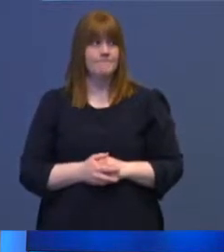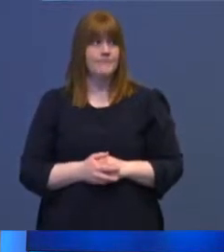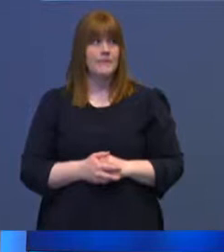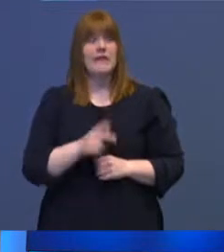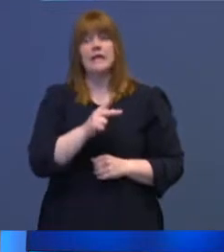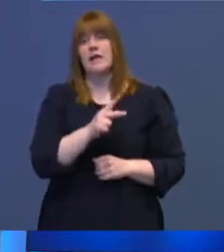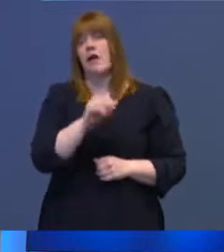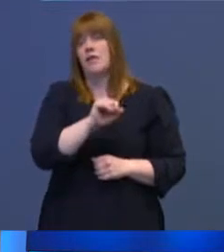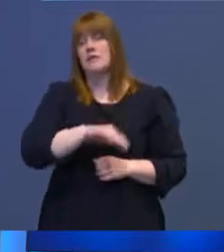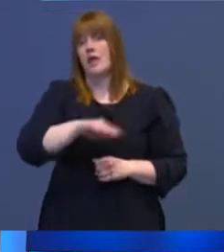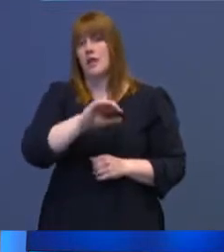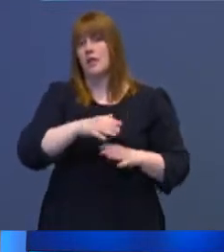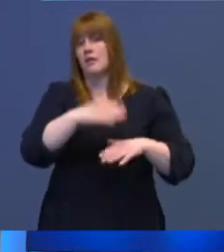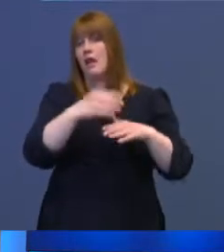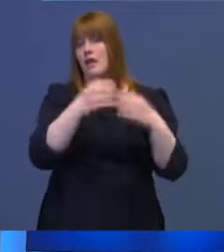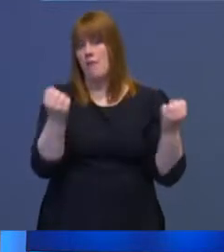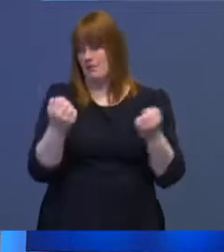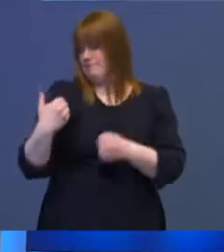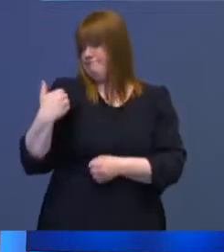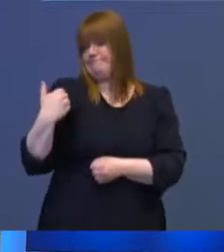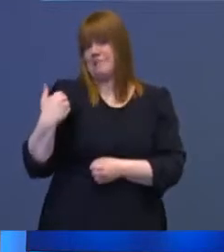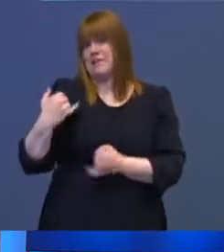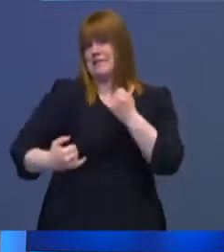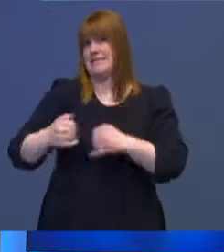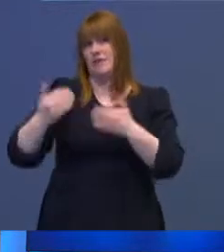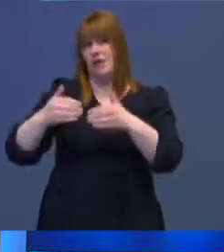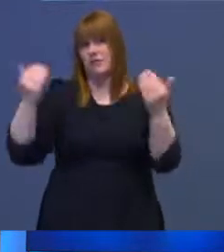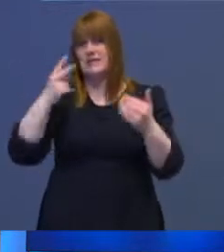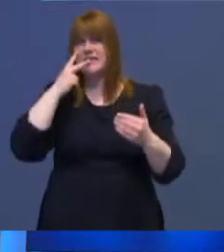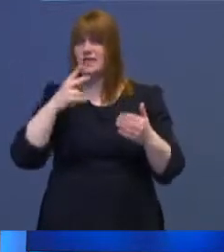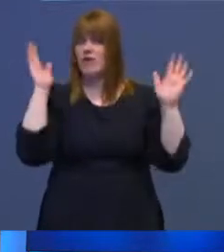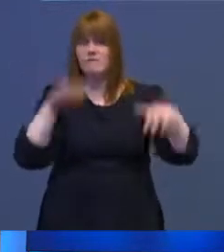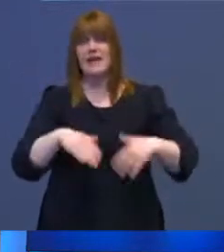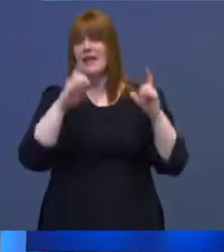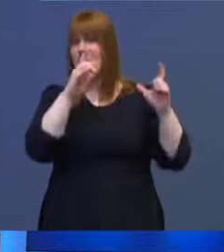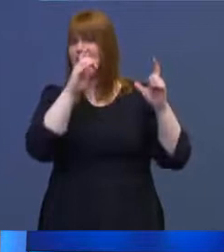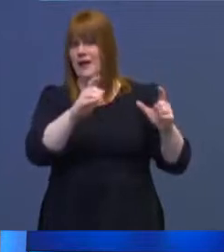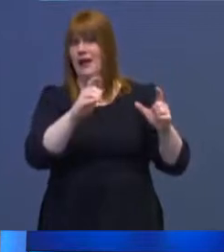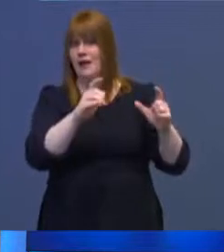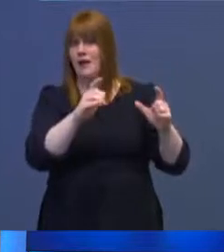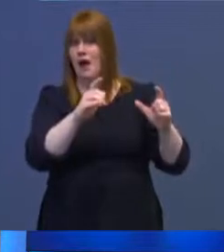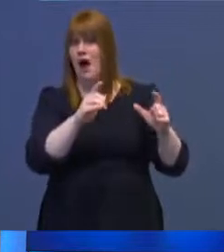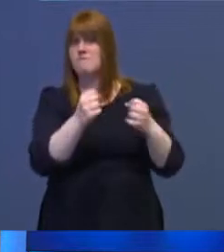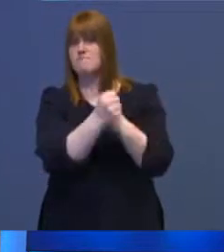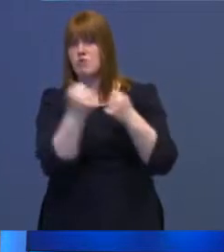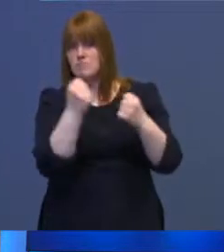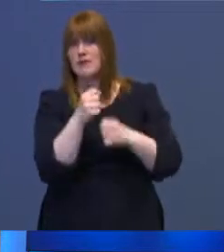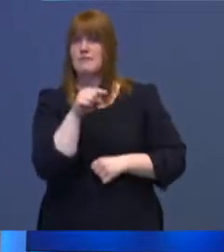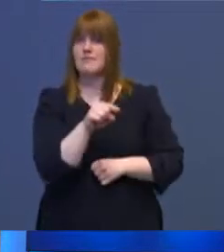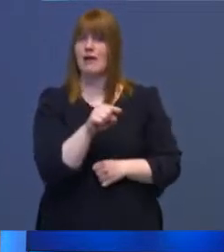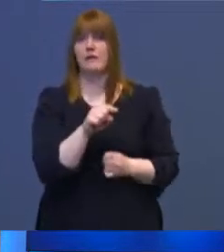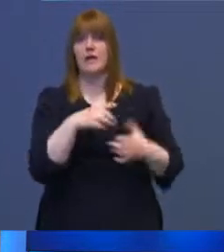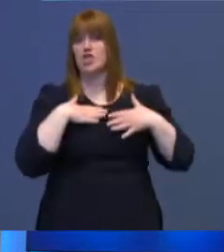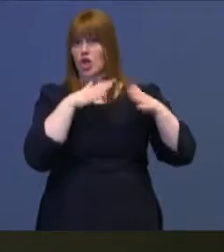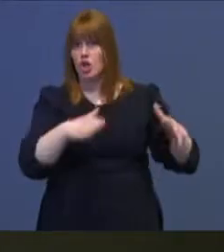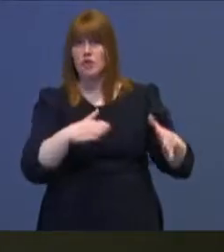Kjetil Andersland, Dagbladet. Vi har de siste dagene sett grusomme bilder større av bombing av sykehus med fødende